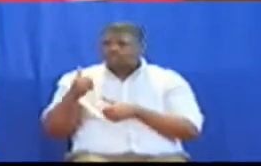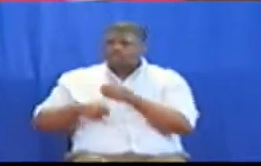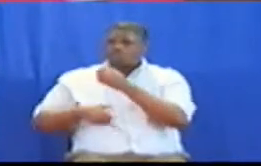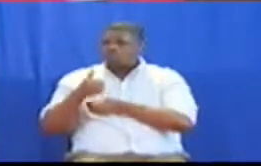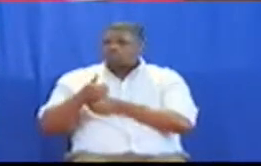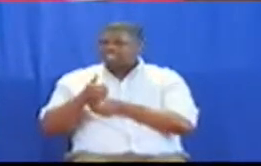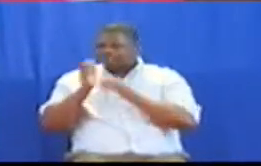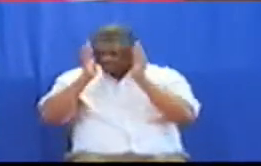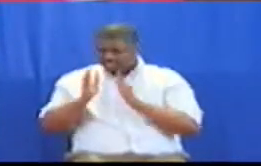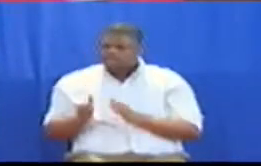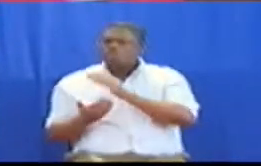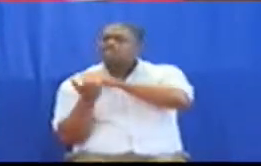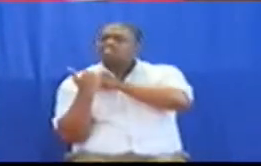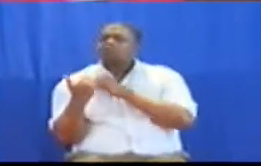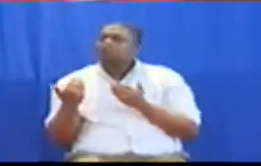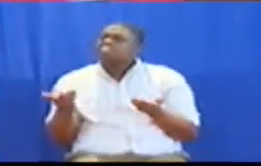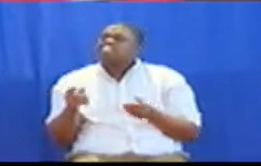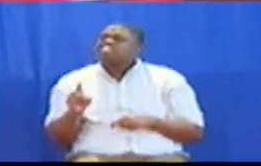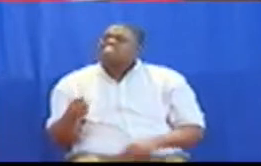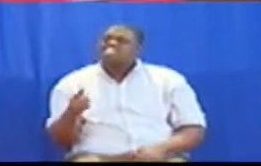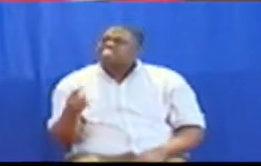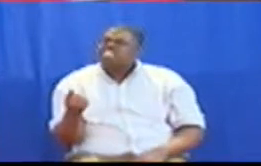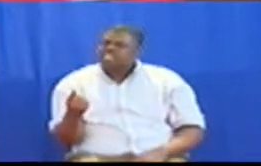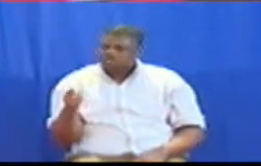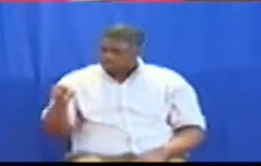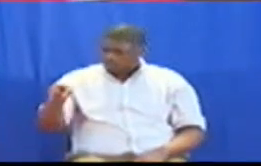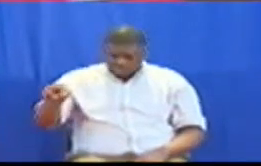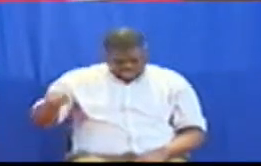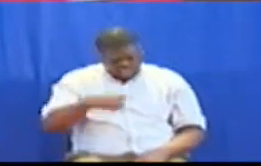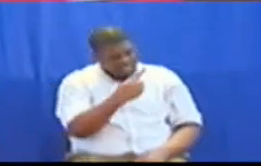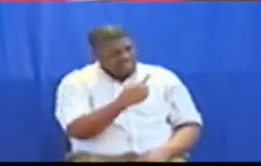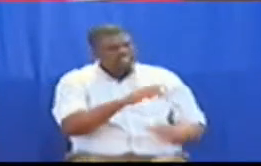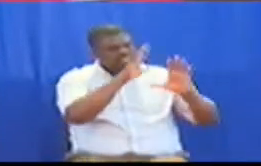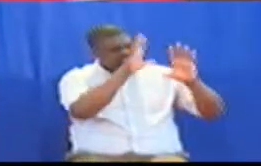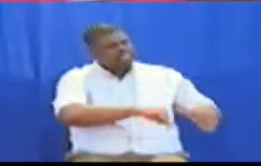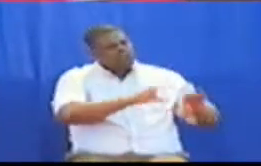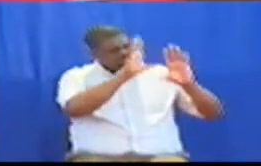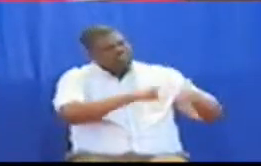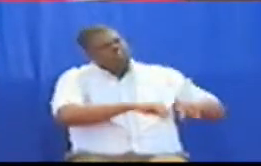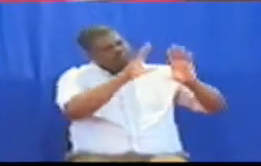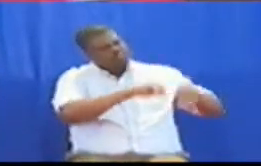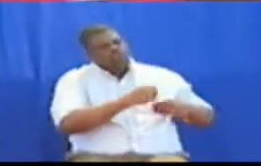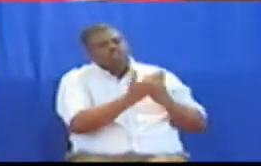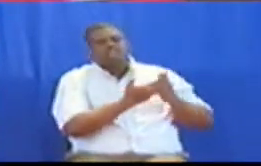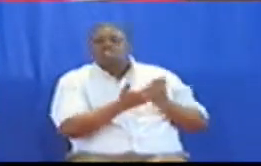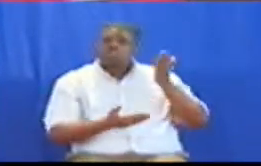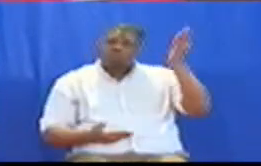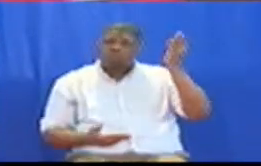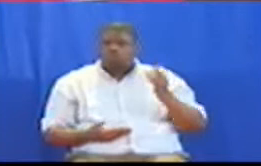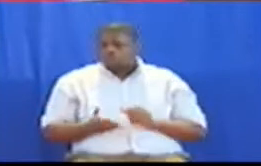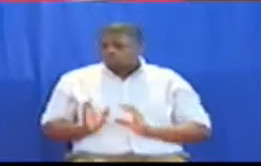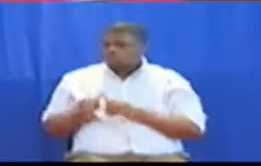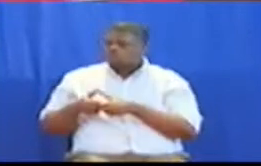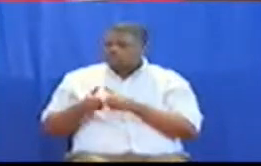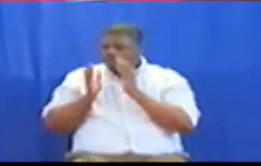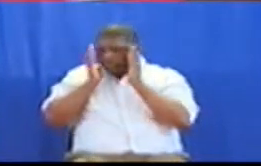upi? Kiongozi anapotoka kwa ajili ya kwenda kuichafua viongozi, kuichafua nchi huko nje, tume ya maadili isiishie